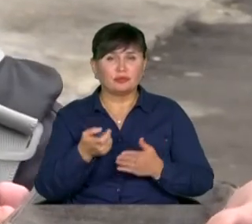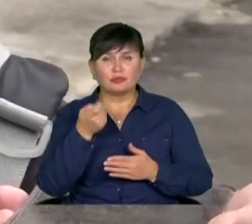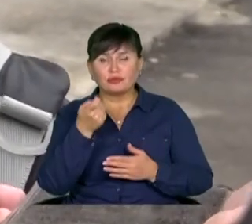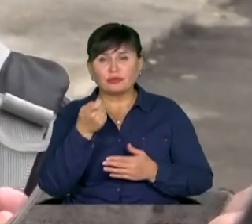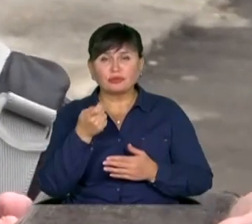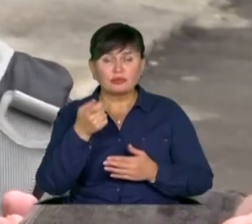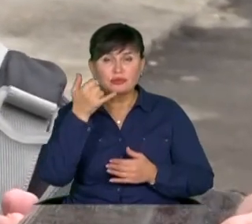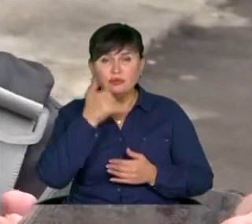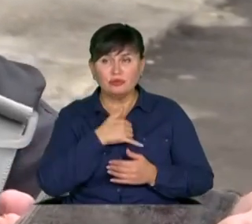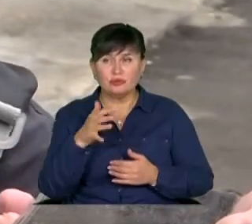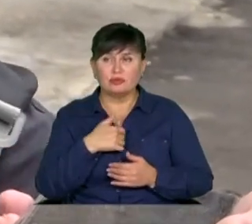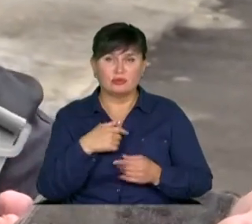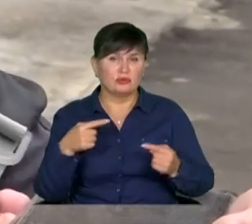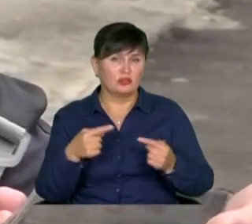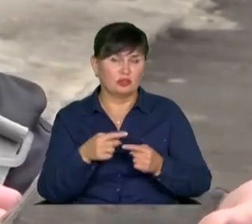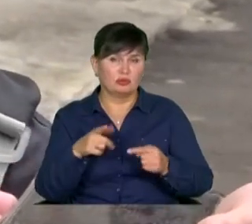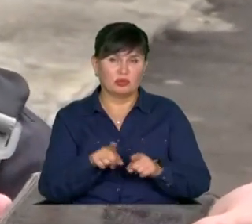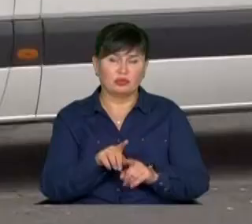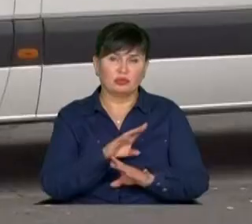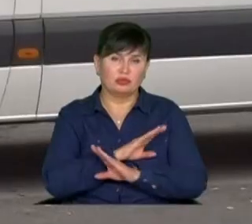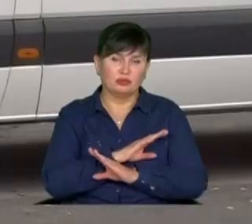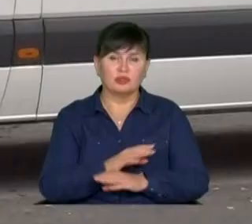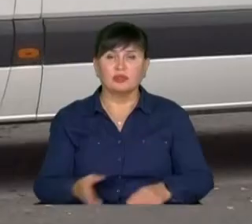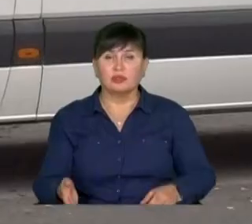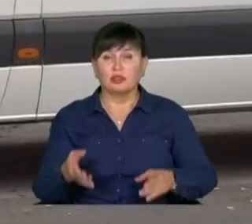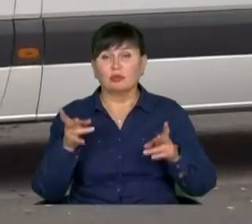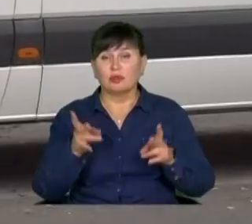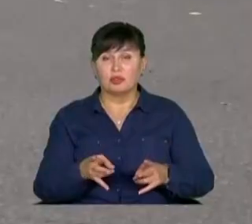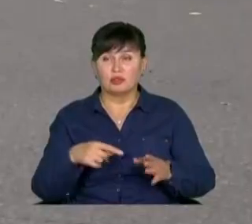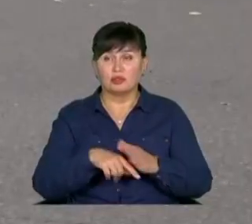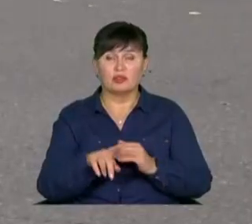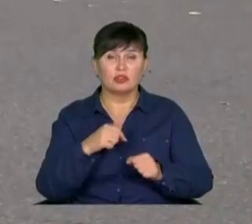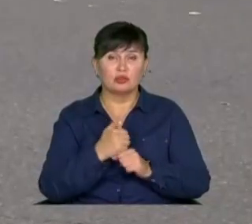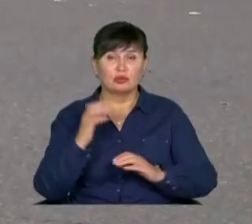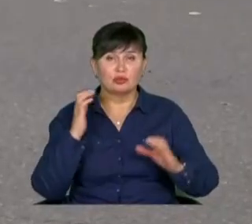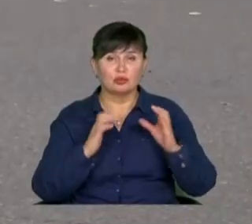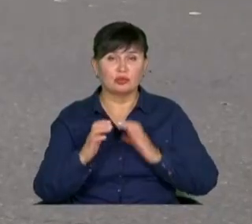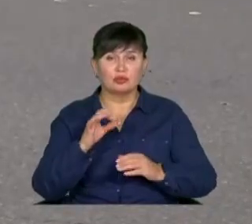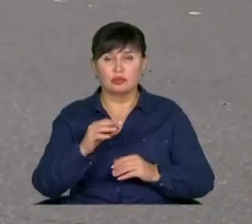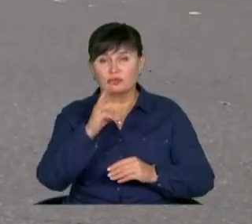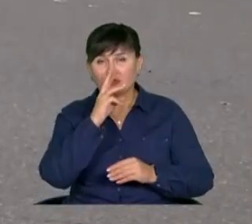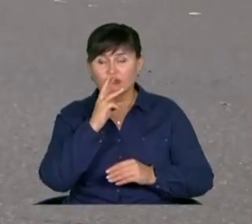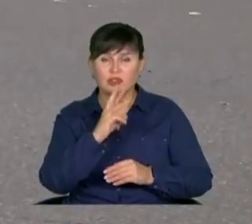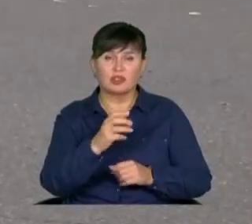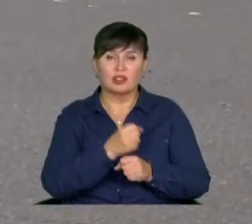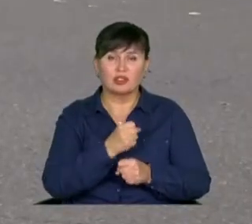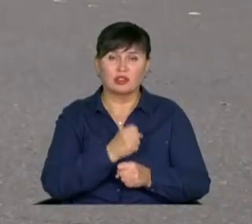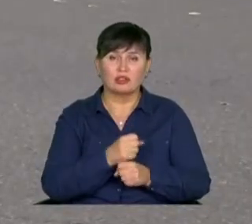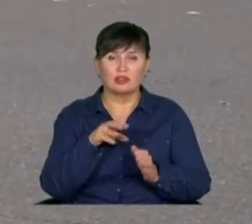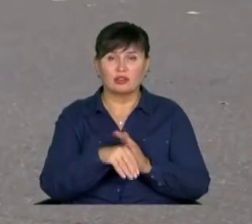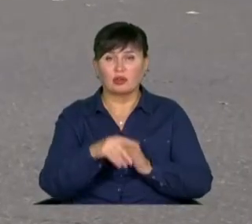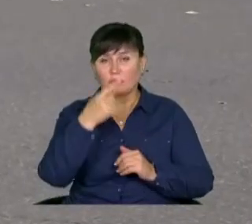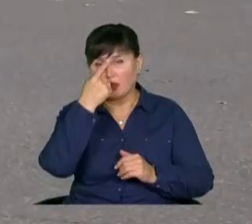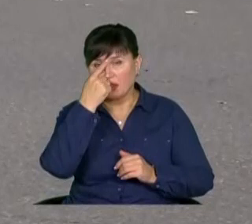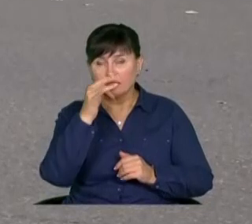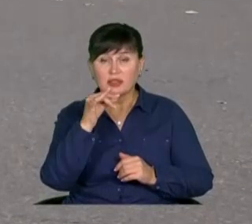если бы он не позвонил, то я точно бы лежала там. Среди пострадавших в основном студенты и наемные работники, включая граждан